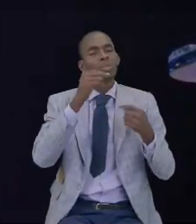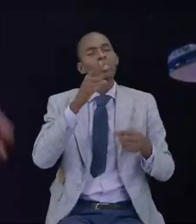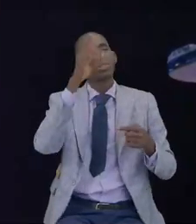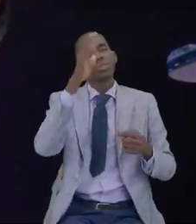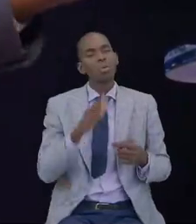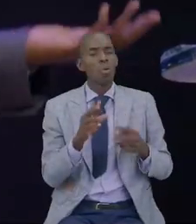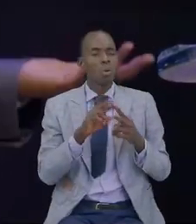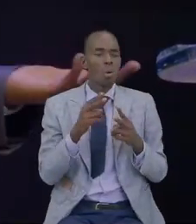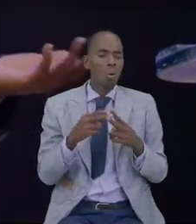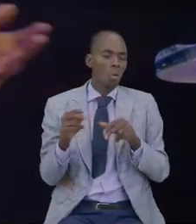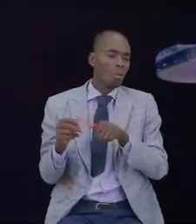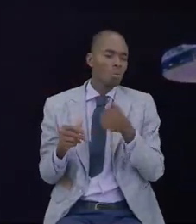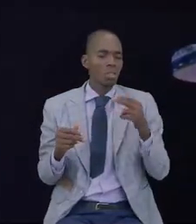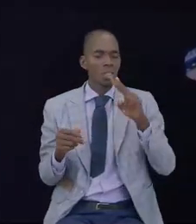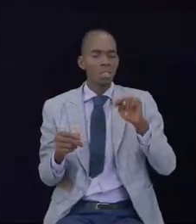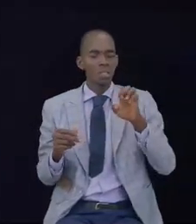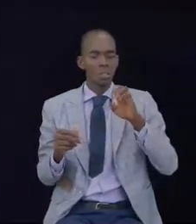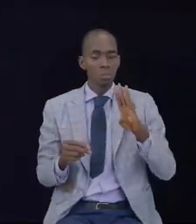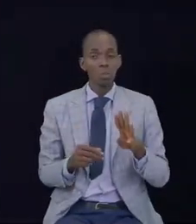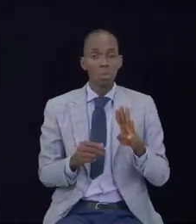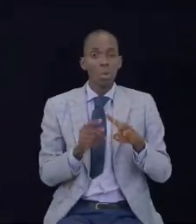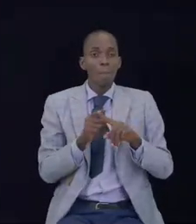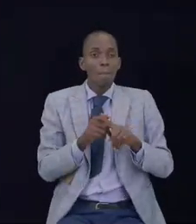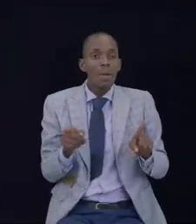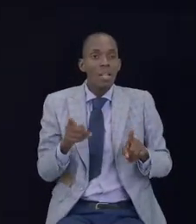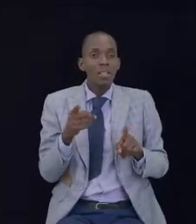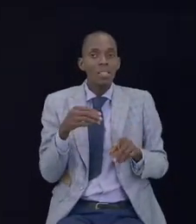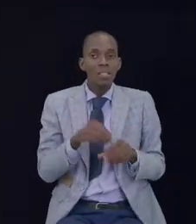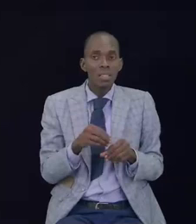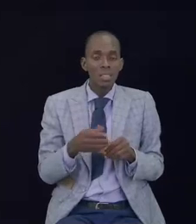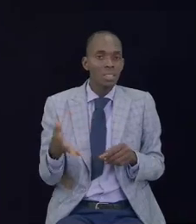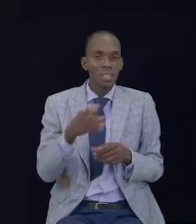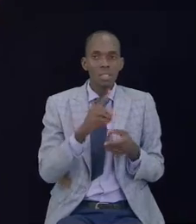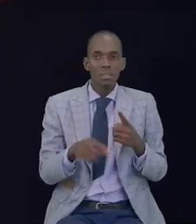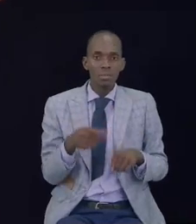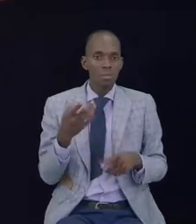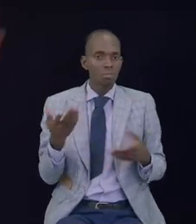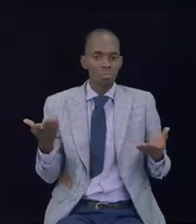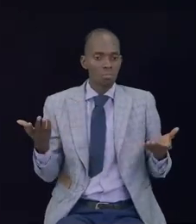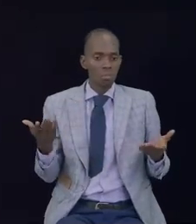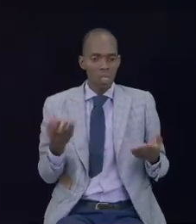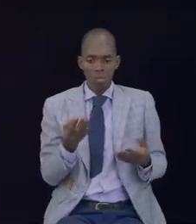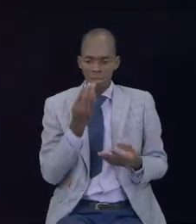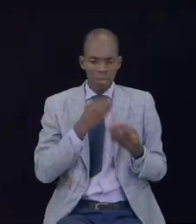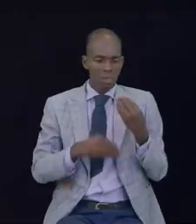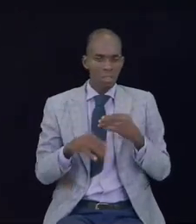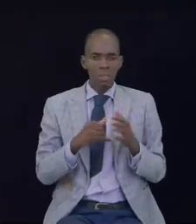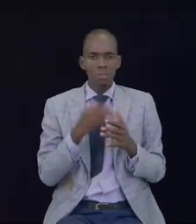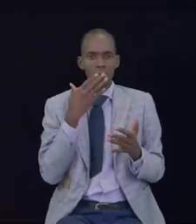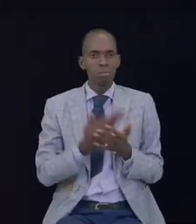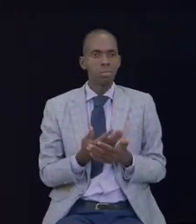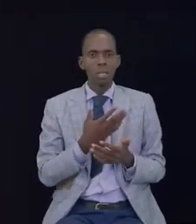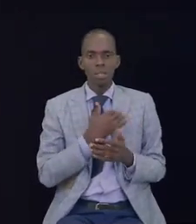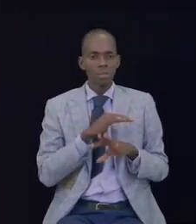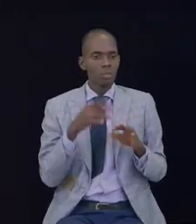et tes amis, ils mangent ça très bien. Ils ne voient rien de mauvais en cela. Et ce sont tes compagnons. Chaque